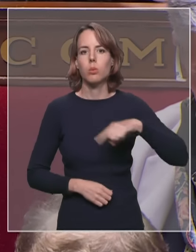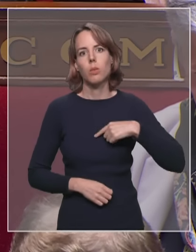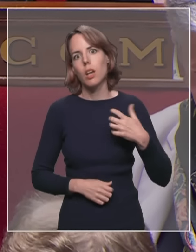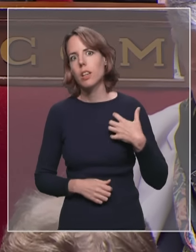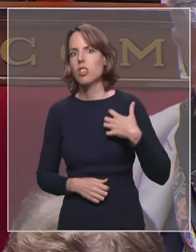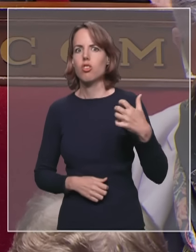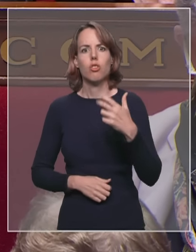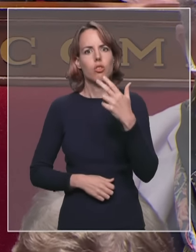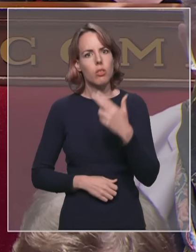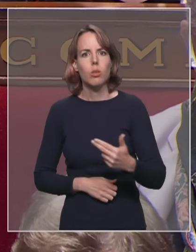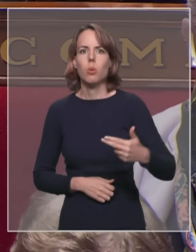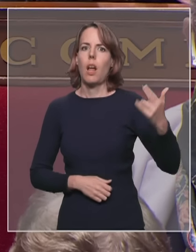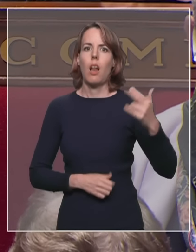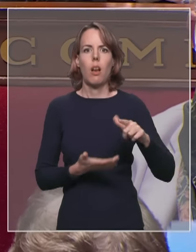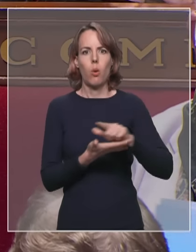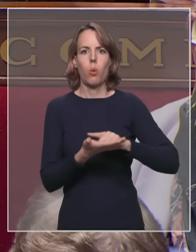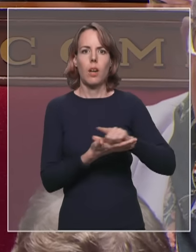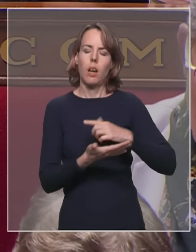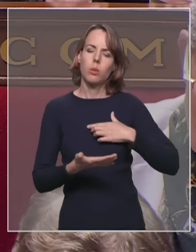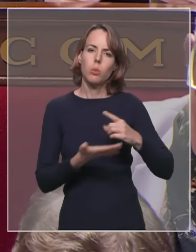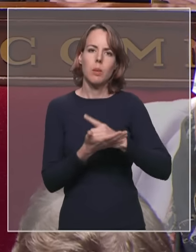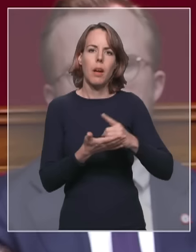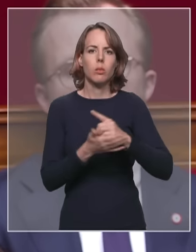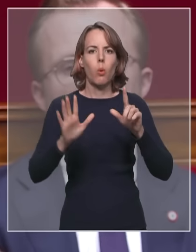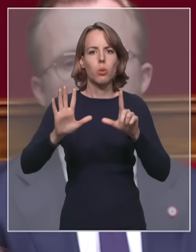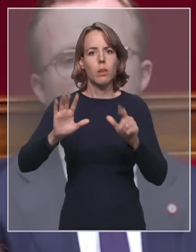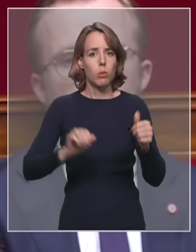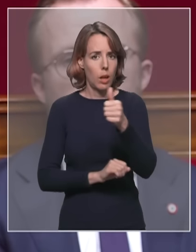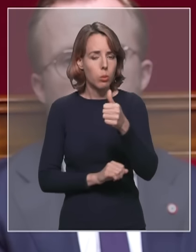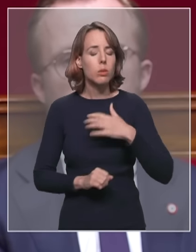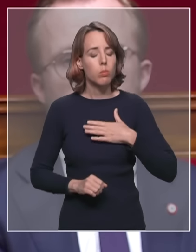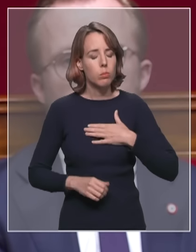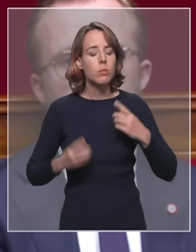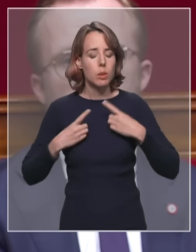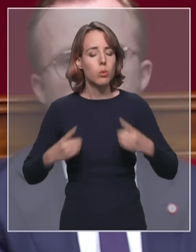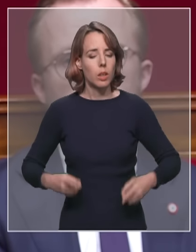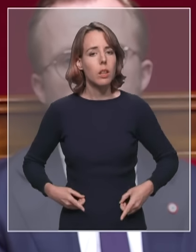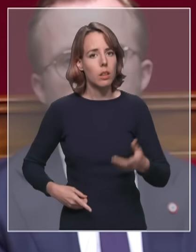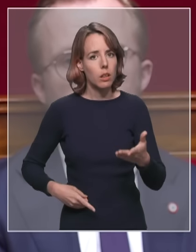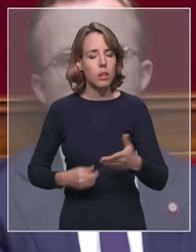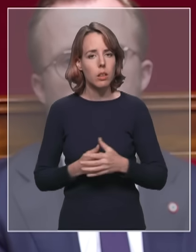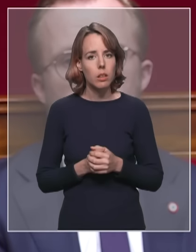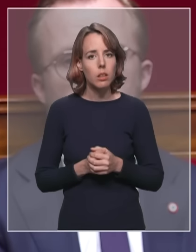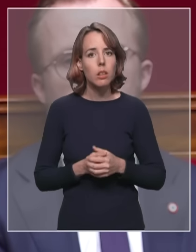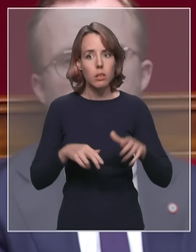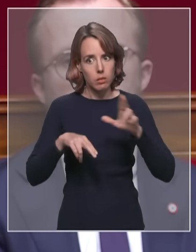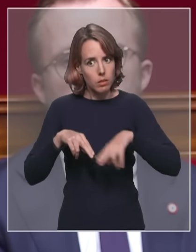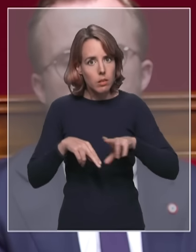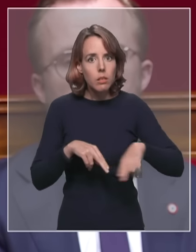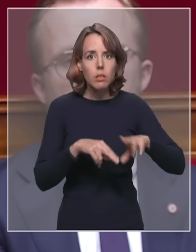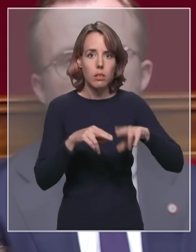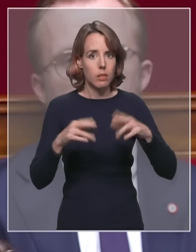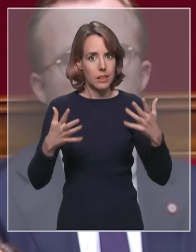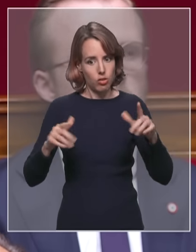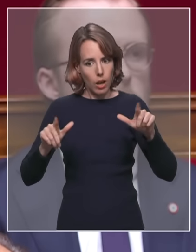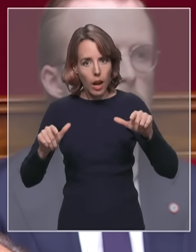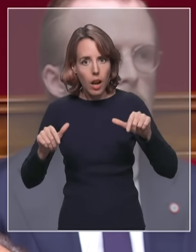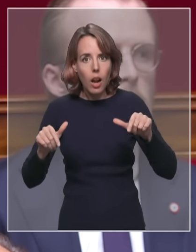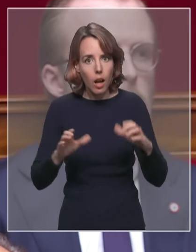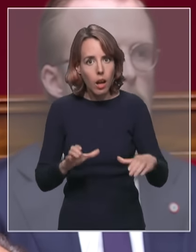et local pour la Saône-et-Loire, dont je suis député. La rénovation de notre parc, le développement de ce même